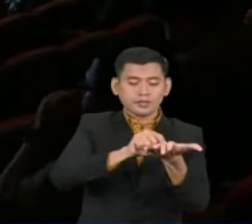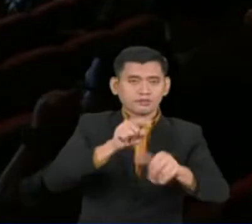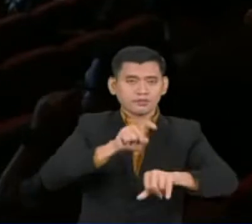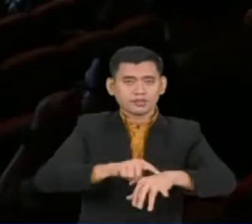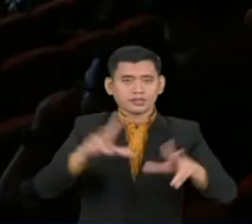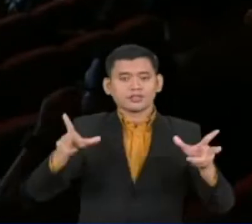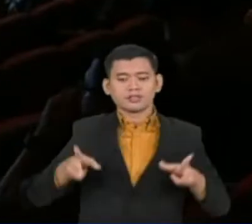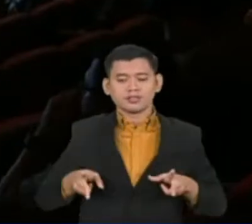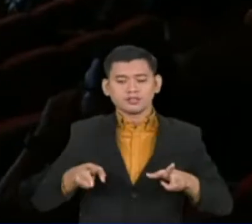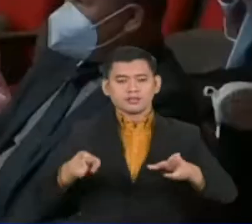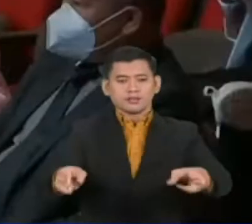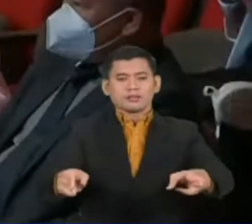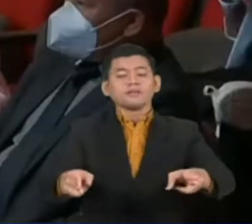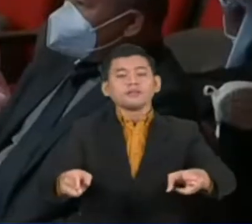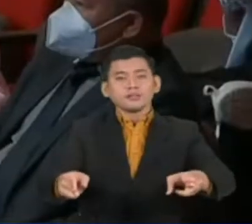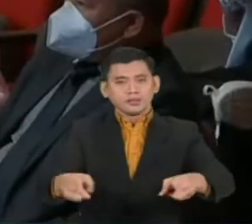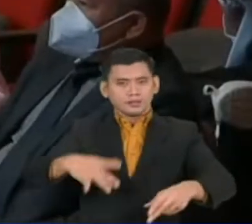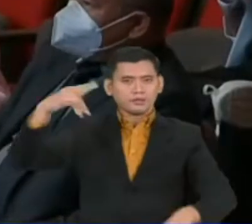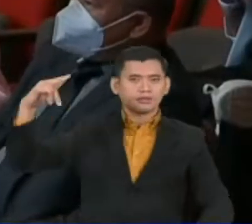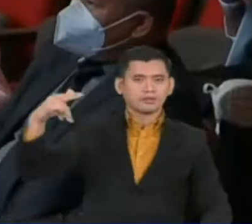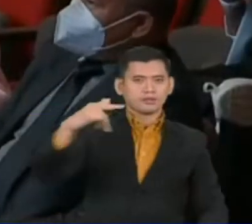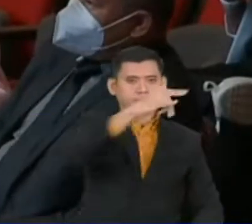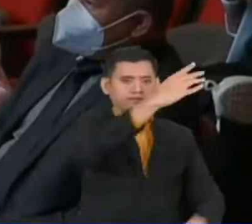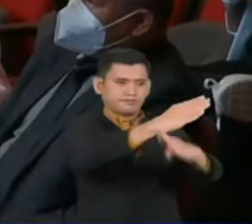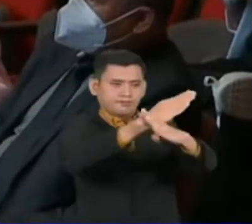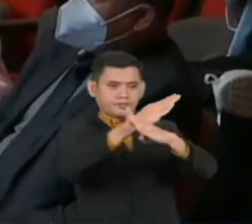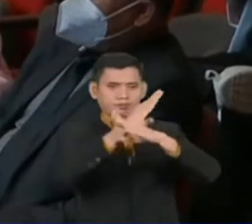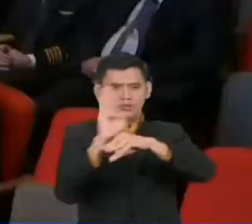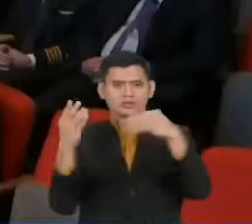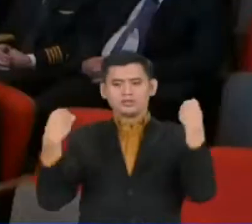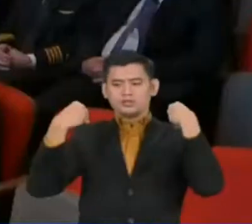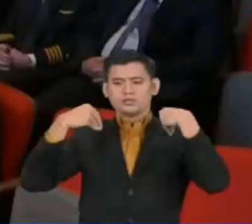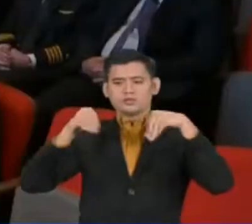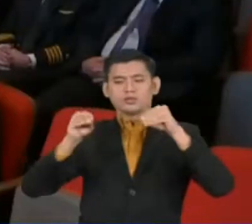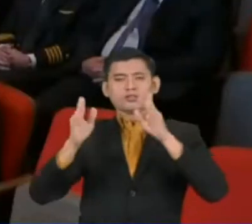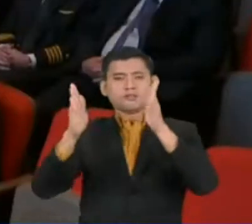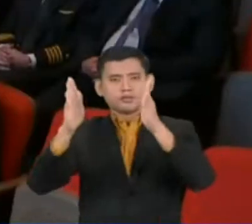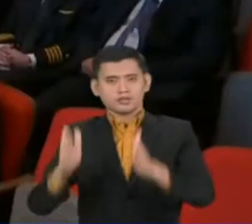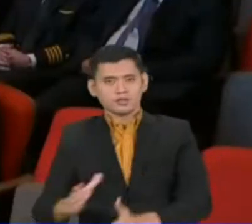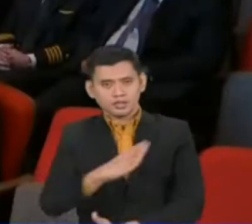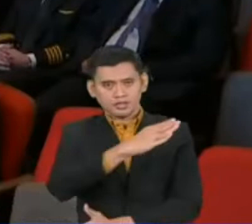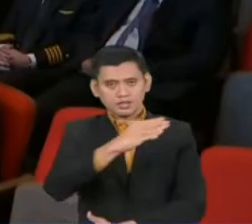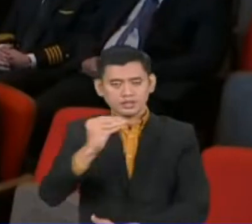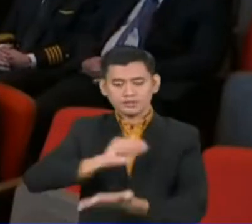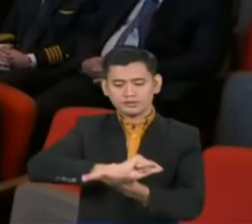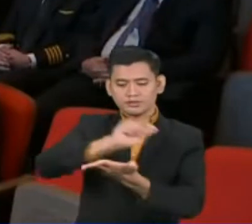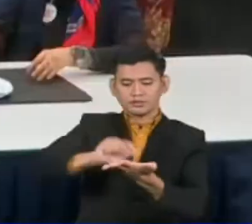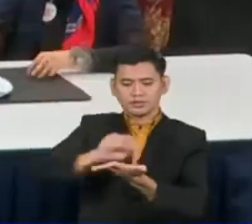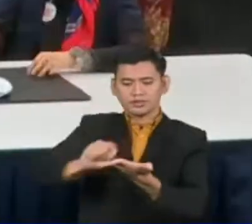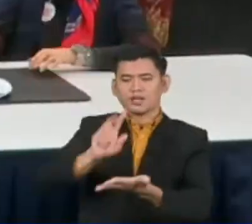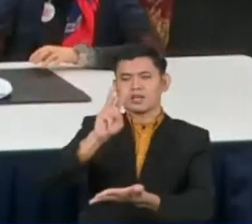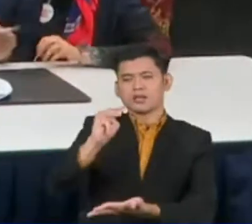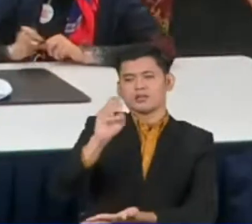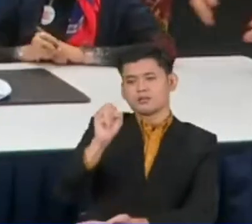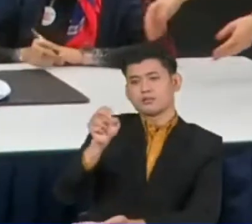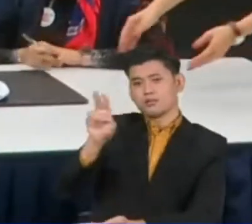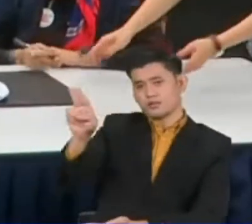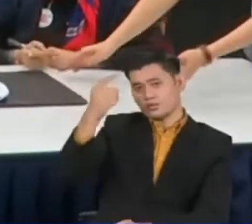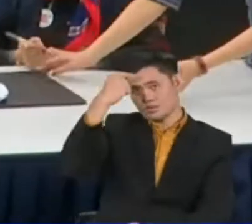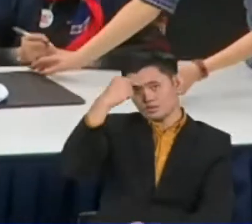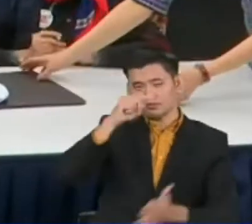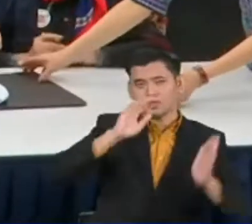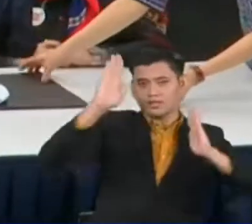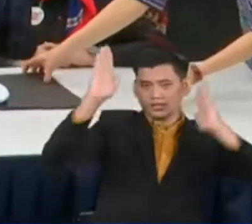merasmikan persidangan penerbangan menentang pemerdagangan manusia dan majlis menandatangani memorandum persefahaman MOU antara